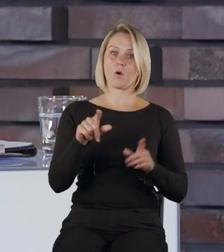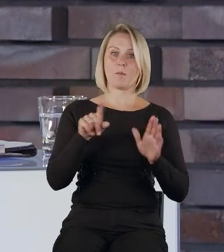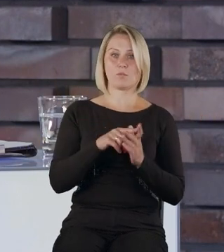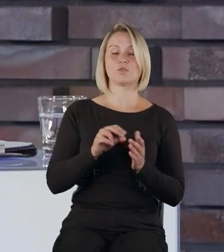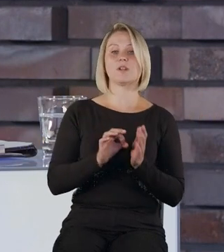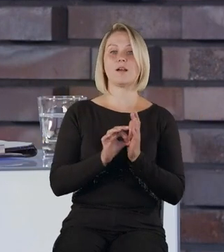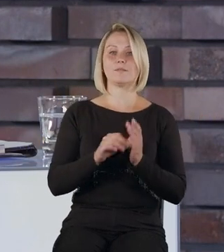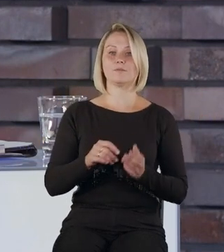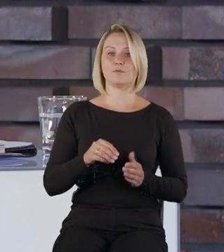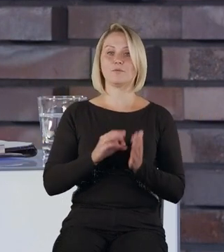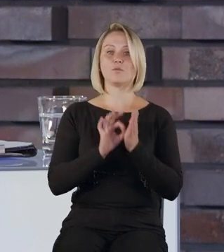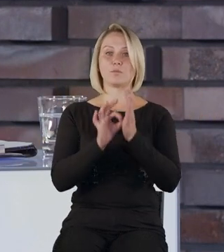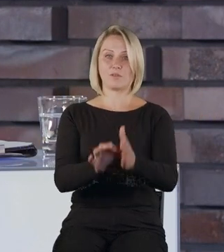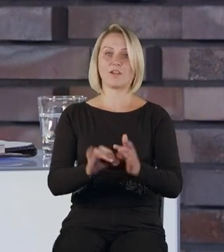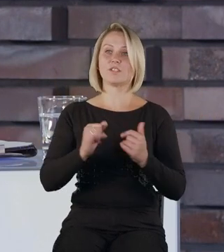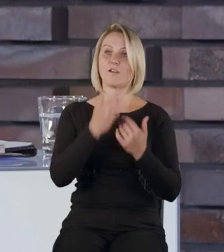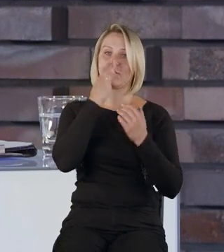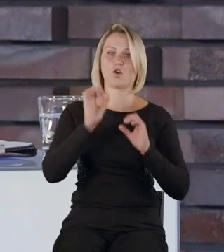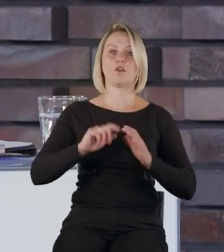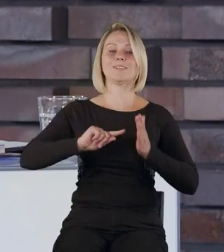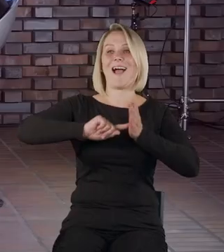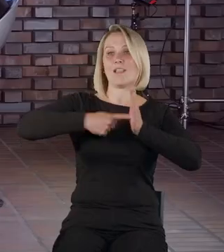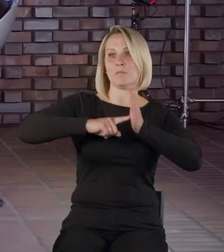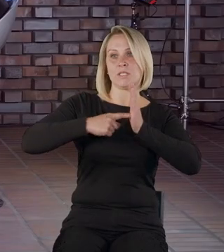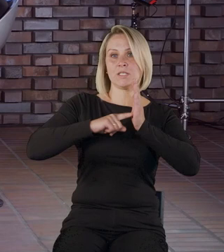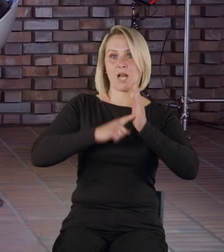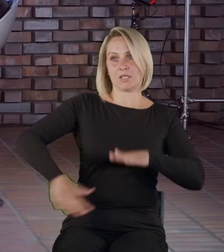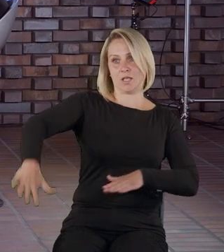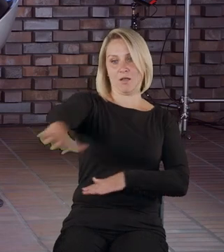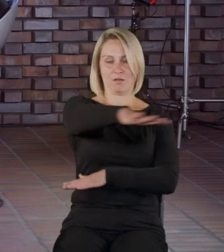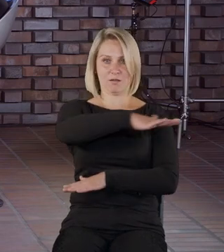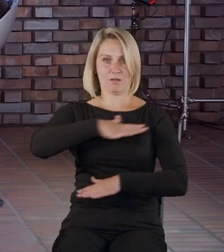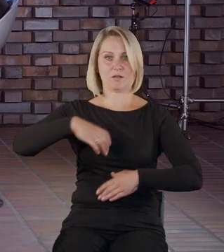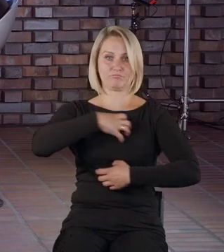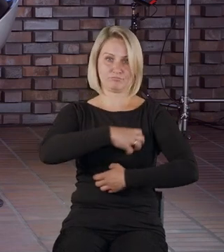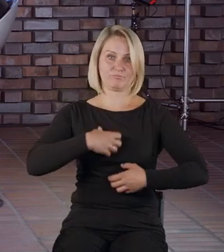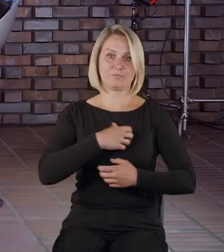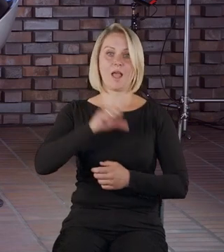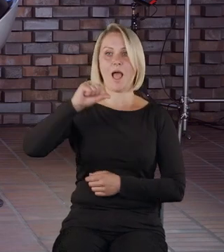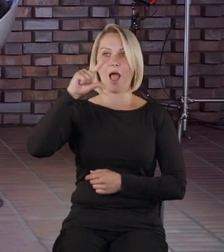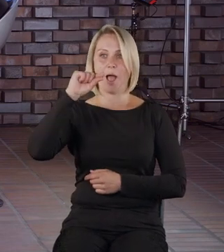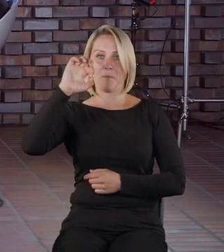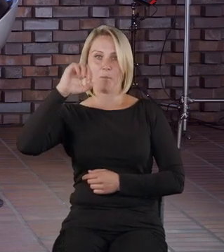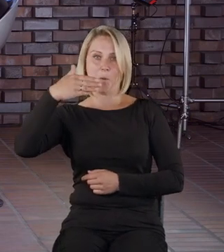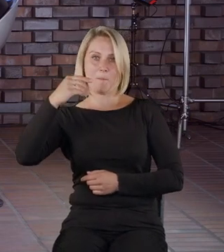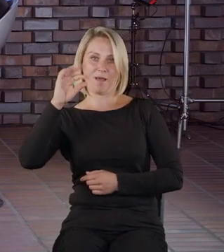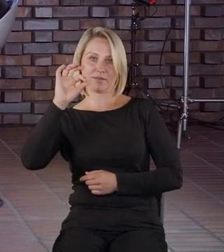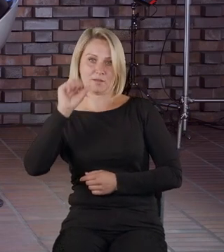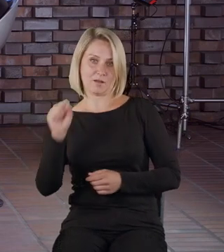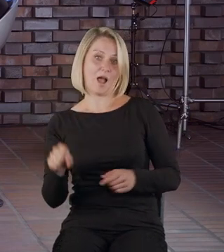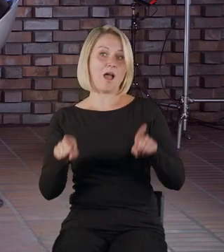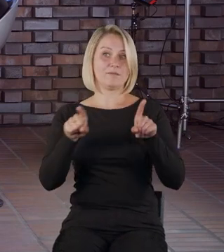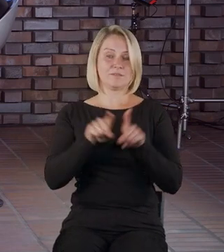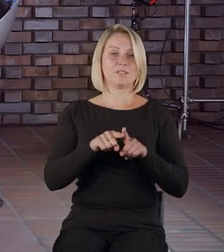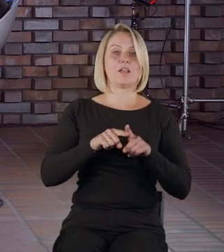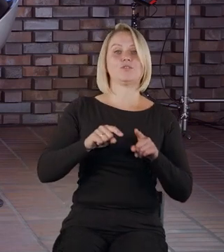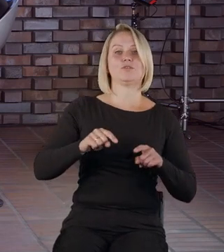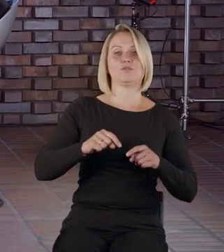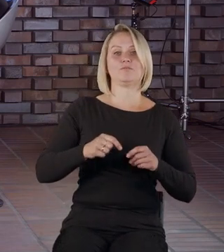wprowadzamy administrowanie środowiskiem, akwamatykę, czy też twórcze pisanie i marketing